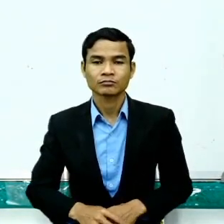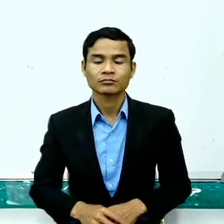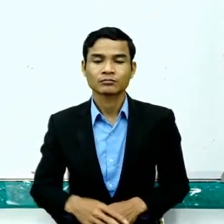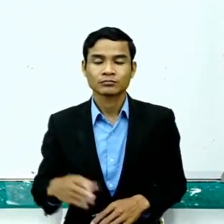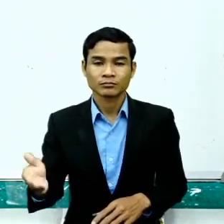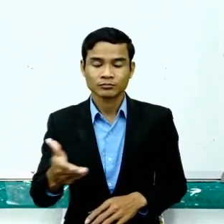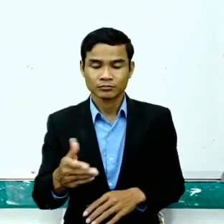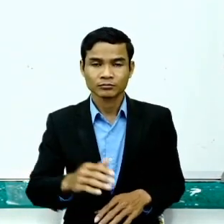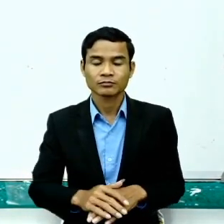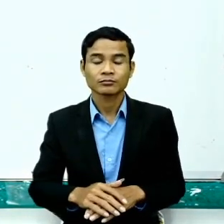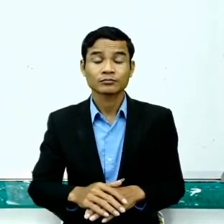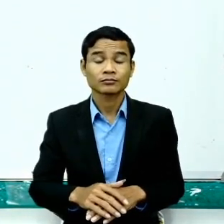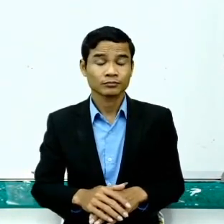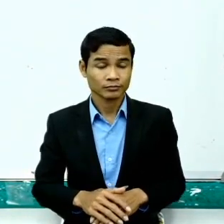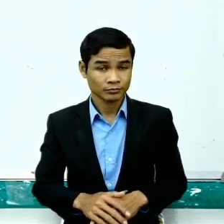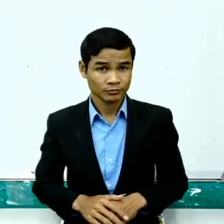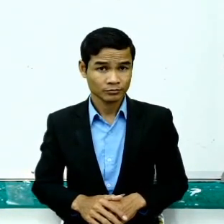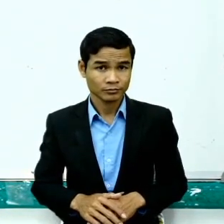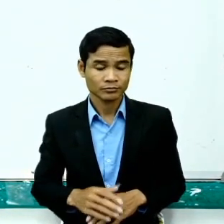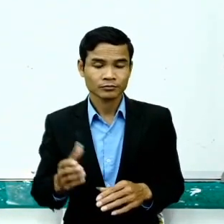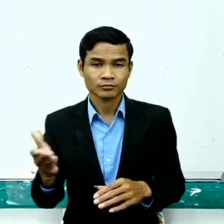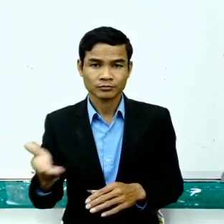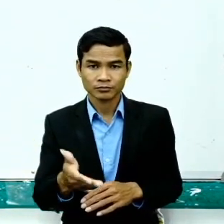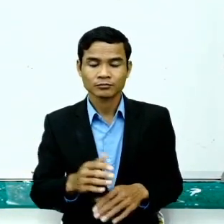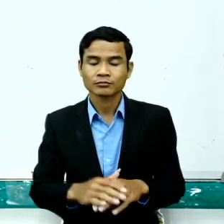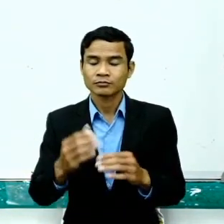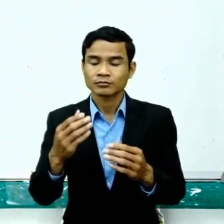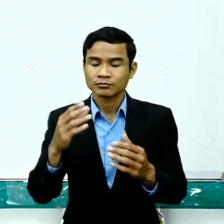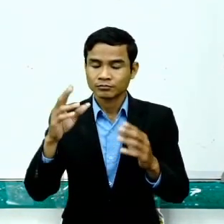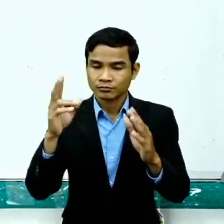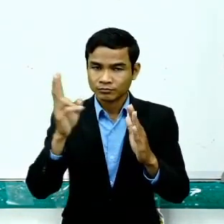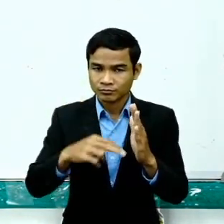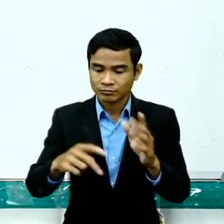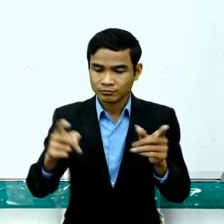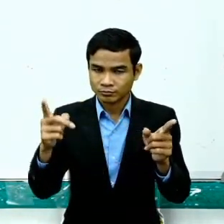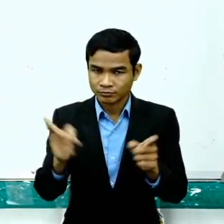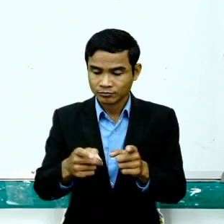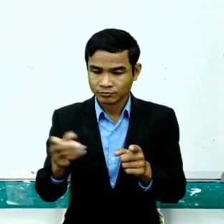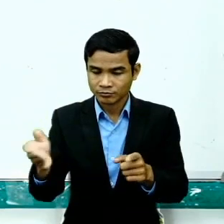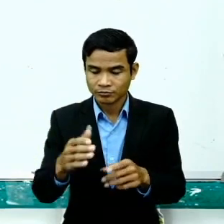cha được chưa nè cha ắt bật clay rồi bây giờ